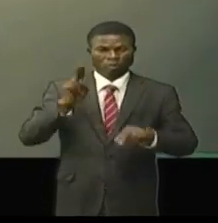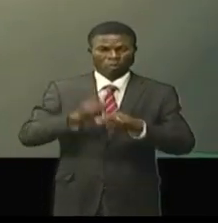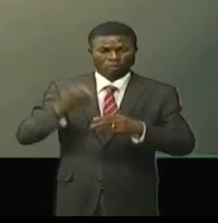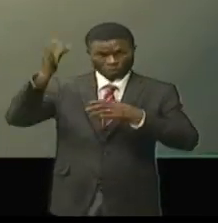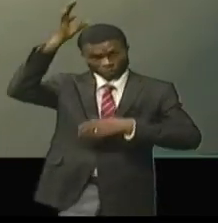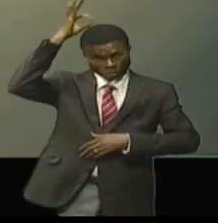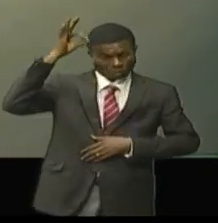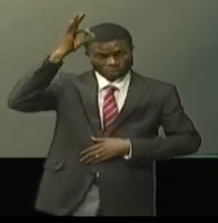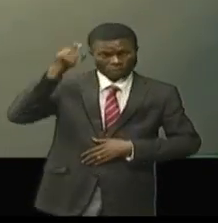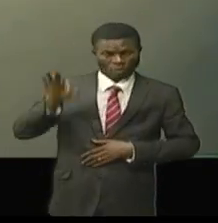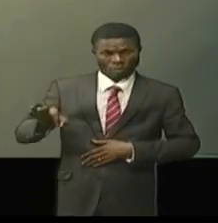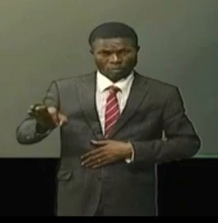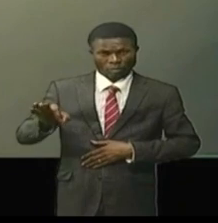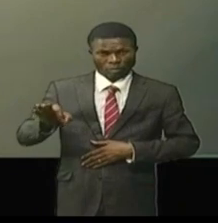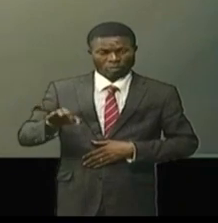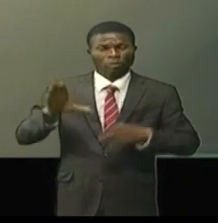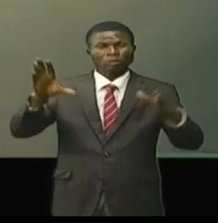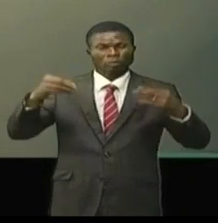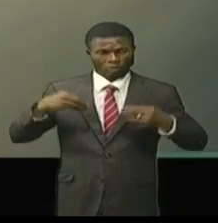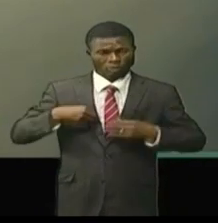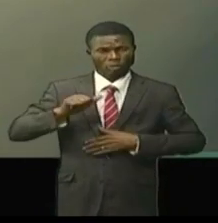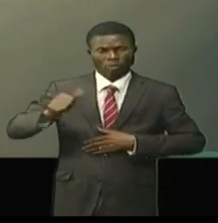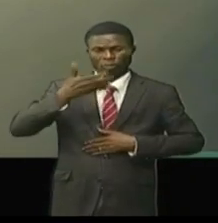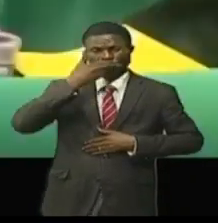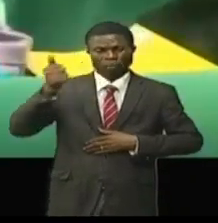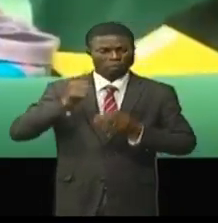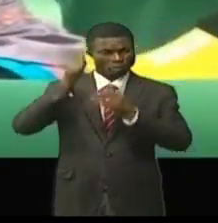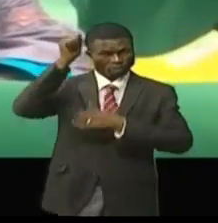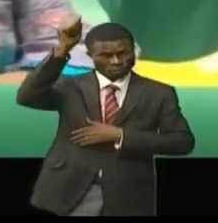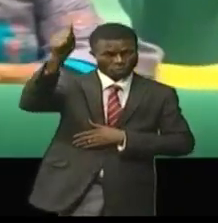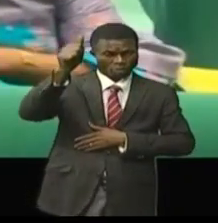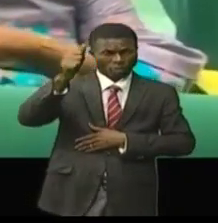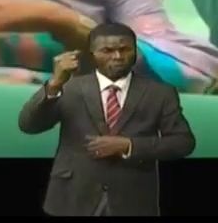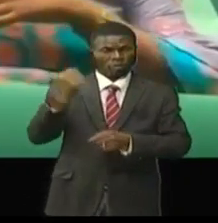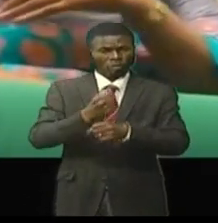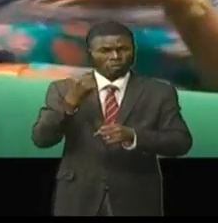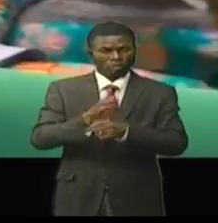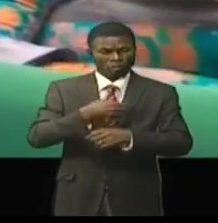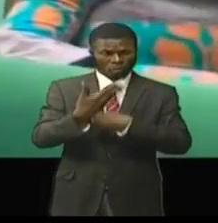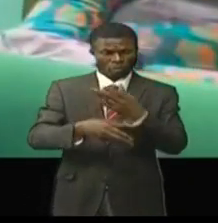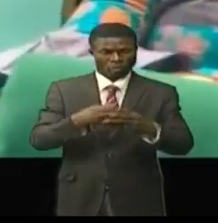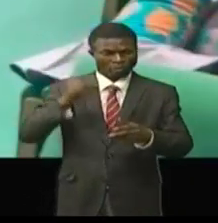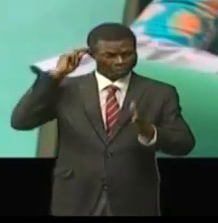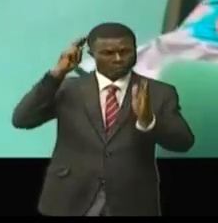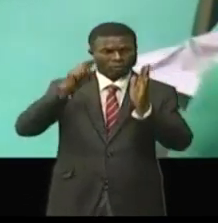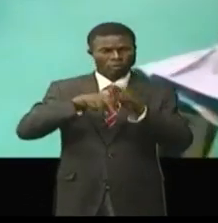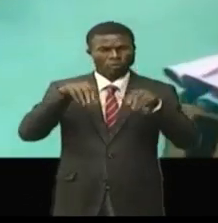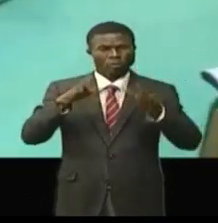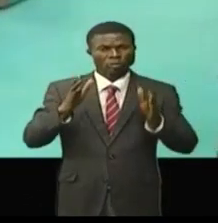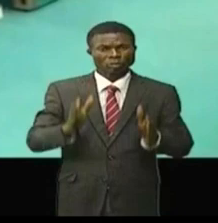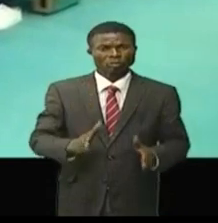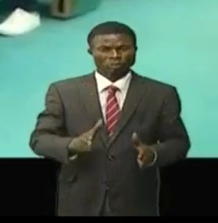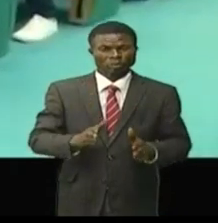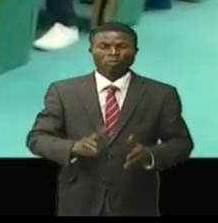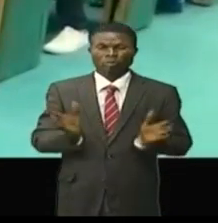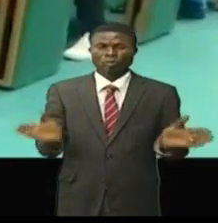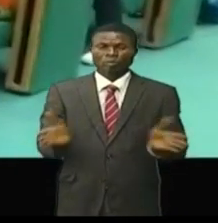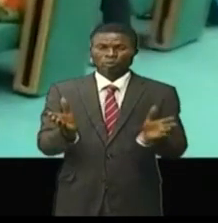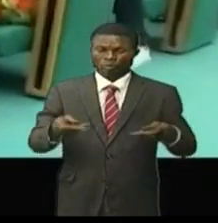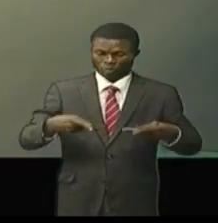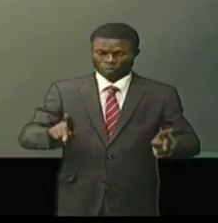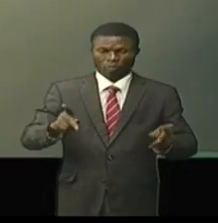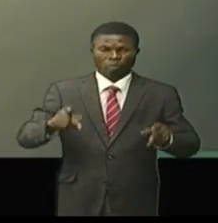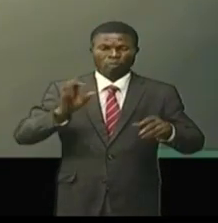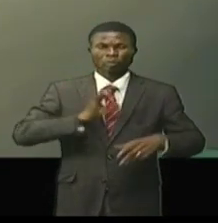Isabelle Tchombé, elle, croit en un meilleur avenir grâce aux efforts consentis par le gouvernement congolais sous l'impulsion du chef de